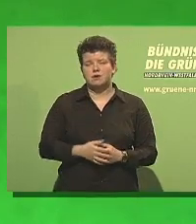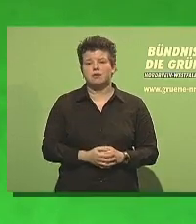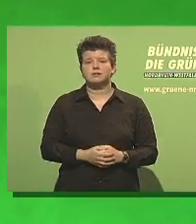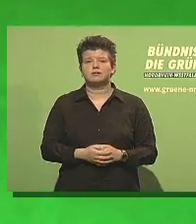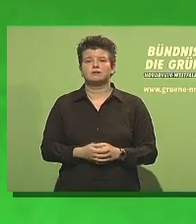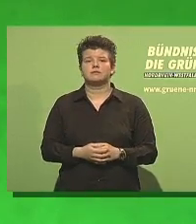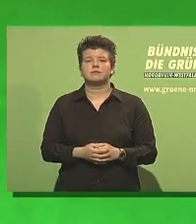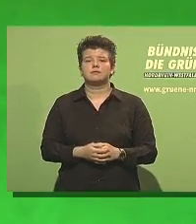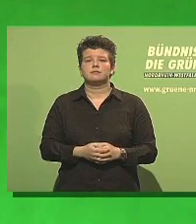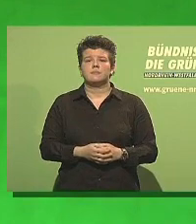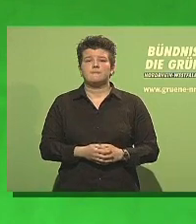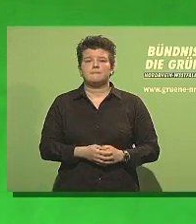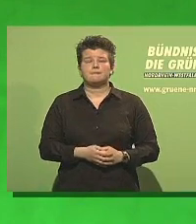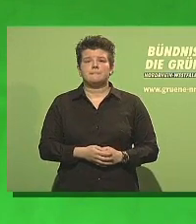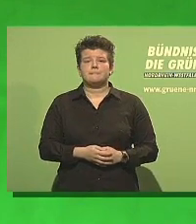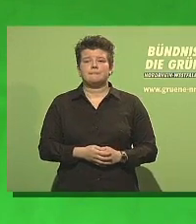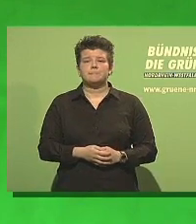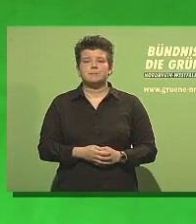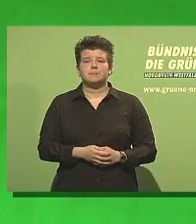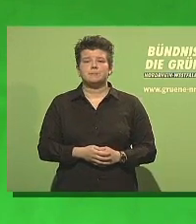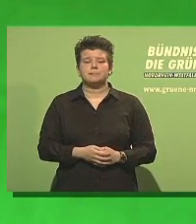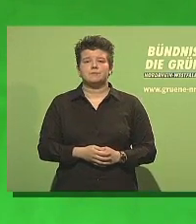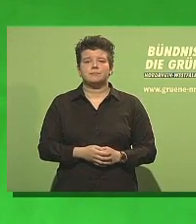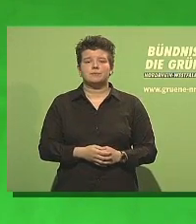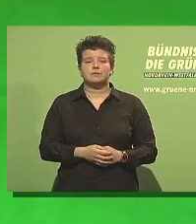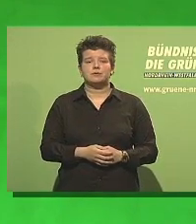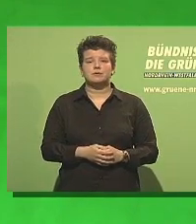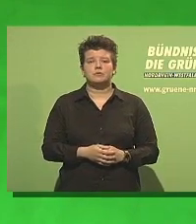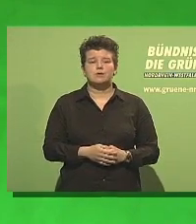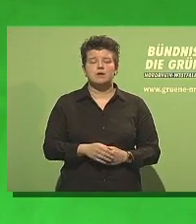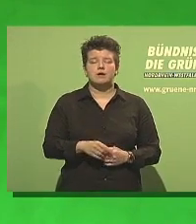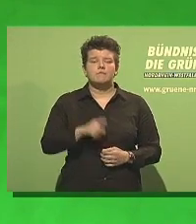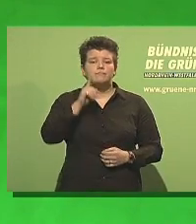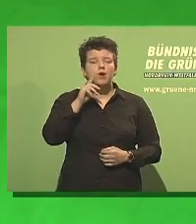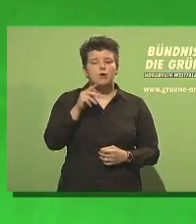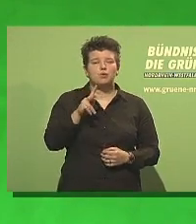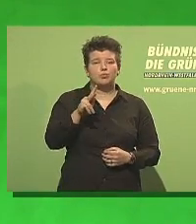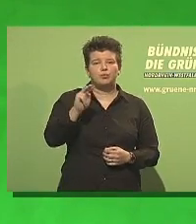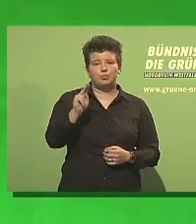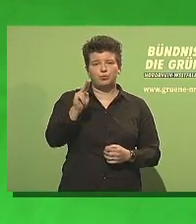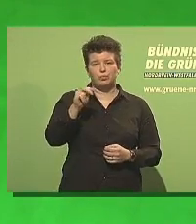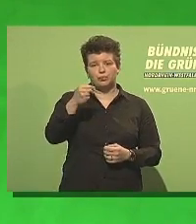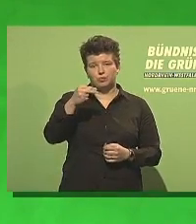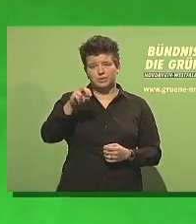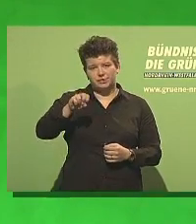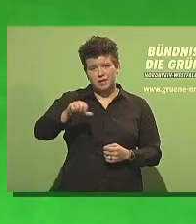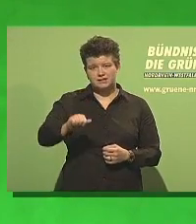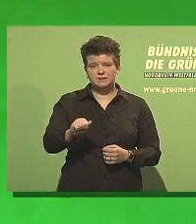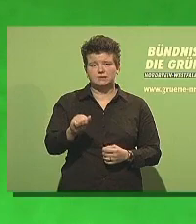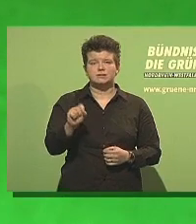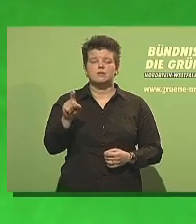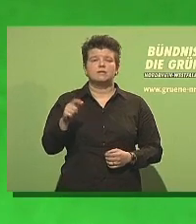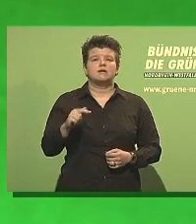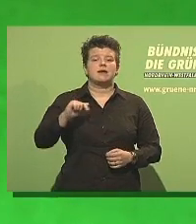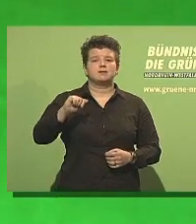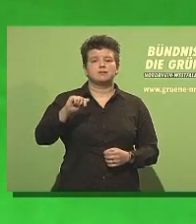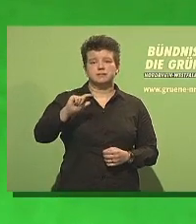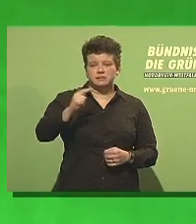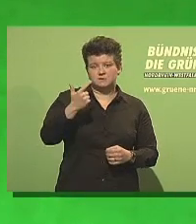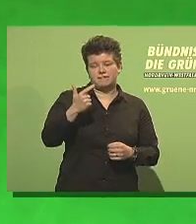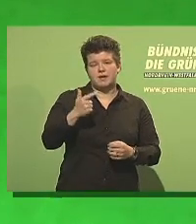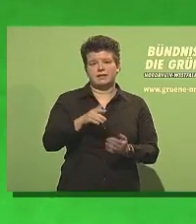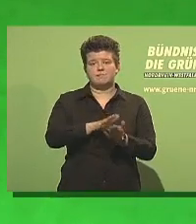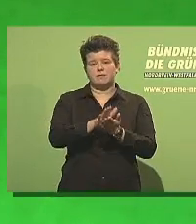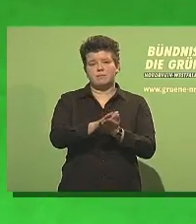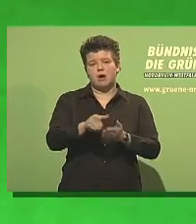Jahr danach auf Bundesebene, wurde sie Verbraucher- und Landwirtschaftsministerin. Und wir haben eine grüne Landwirtschaft- und Verbraucherschutzpolitik nach vorne getrieben. Und